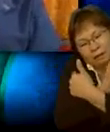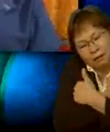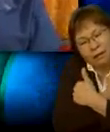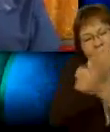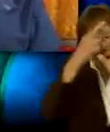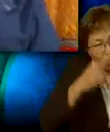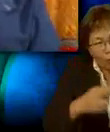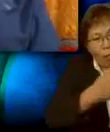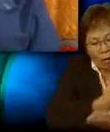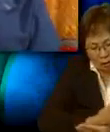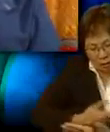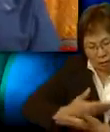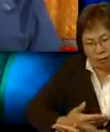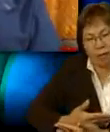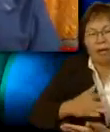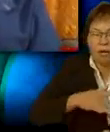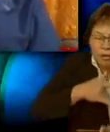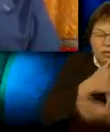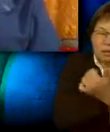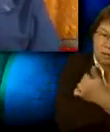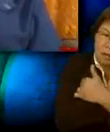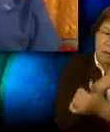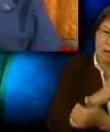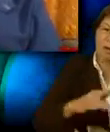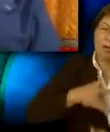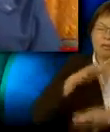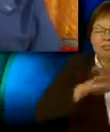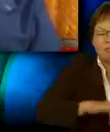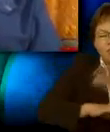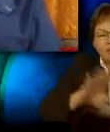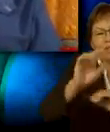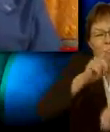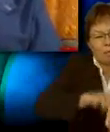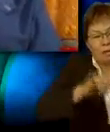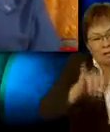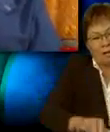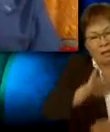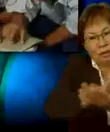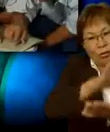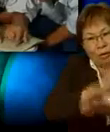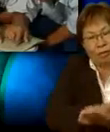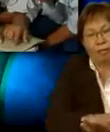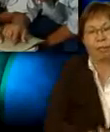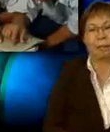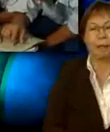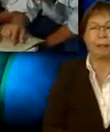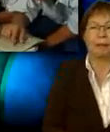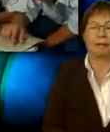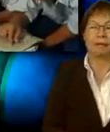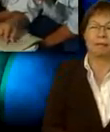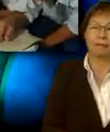dan menghormati anak-anak supaya mereka rasa disayangi dan berasa selesa ketika berada di sekolah.